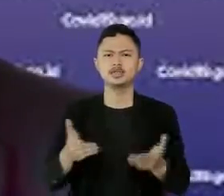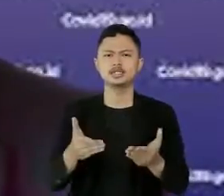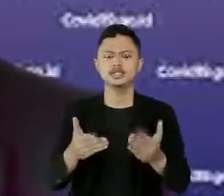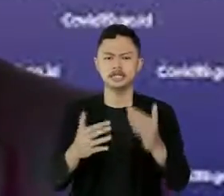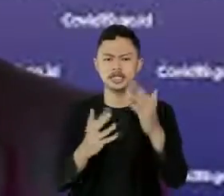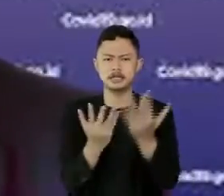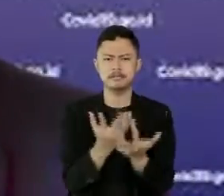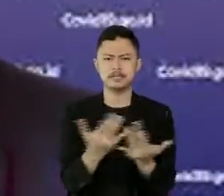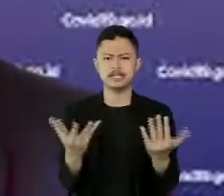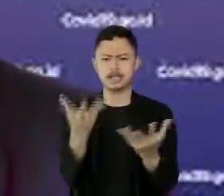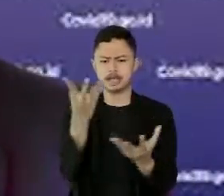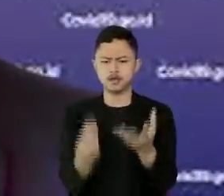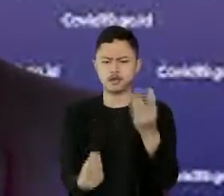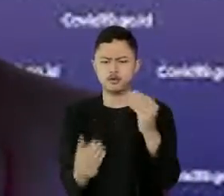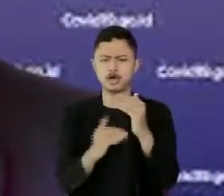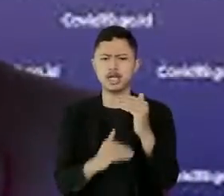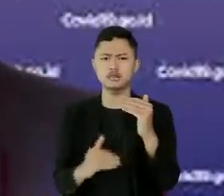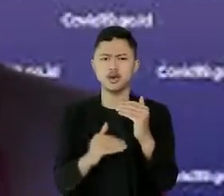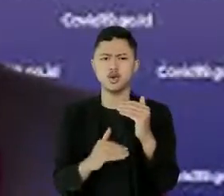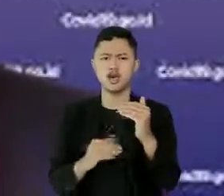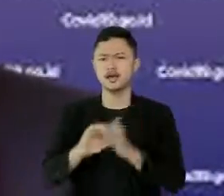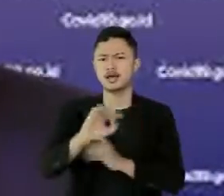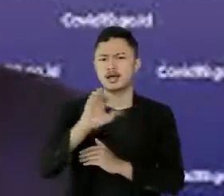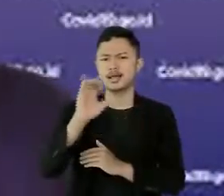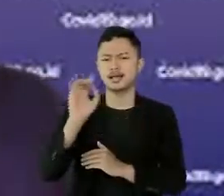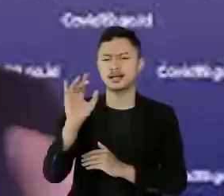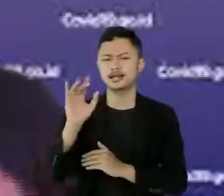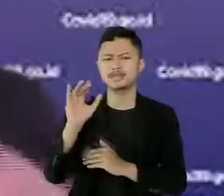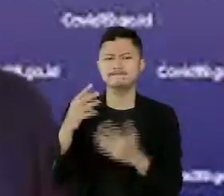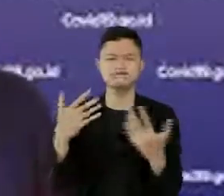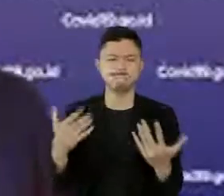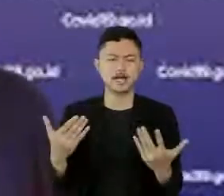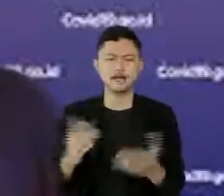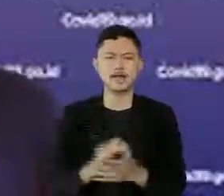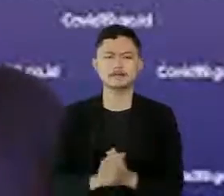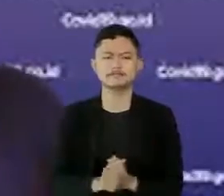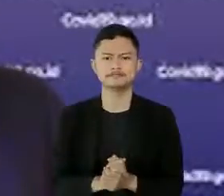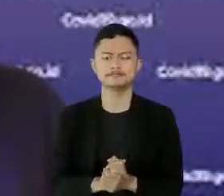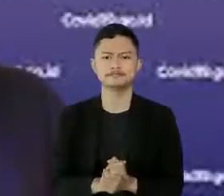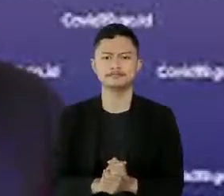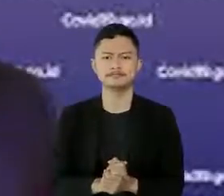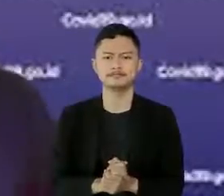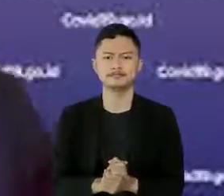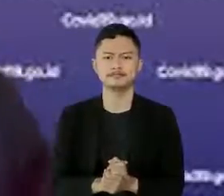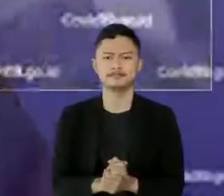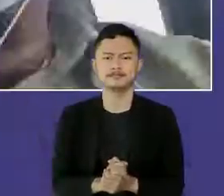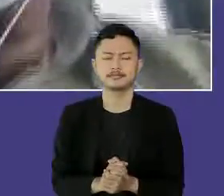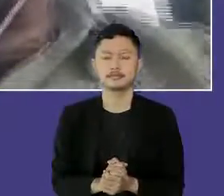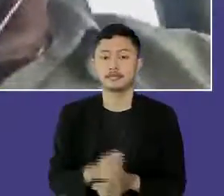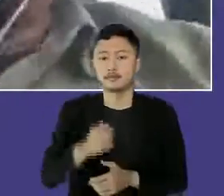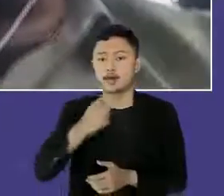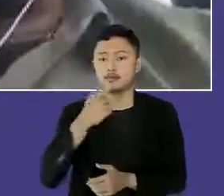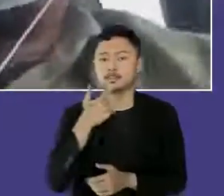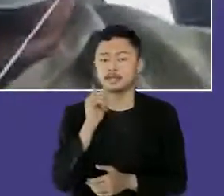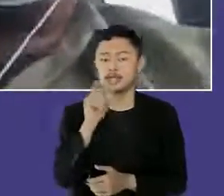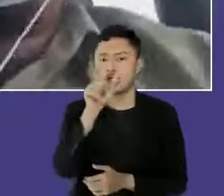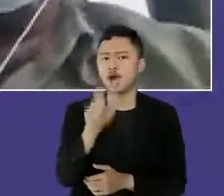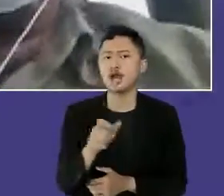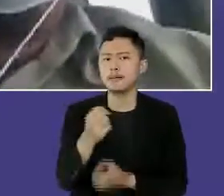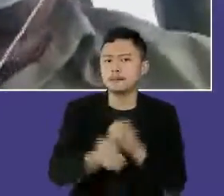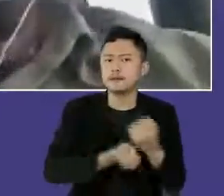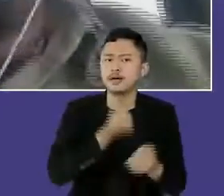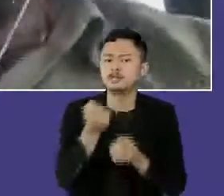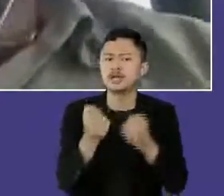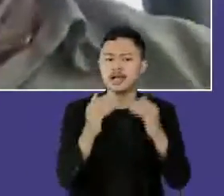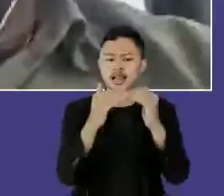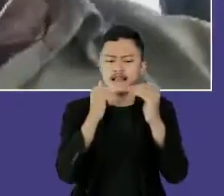akar rumput untuk desa wisata dan sebagainya. Ini bagaimana Pak Andi, harapan Anda juga ya sebagai pelaku sampai